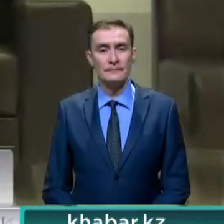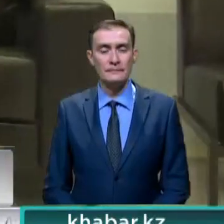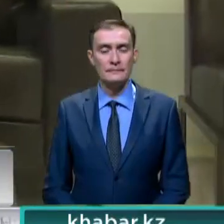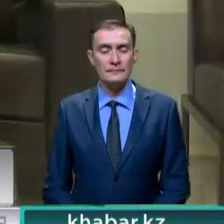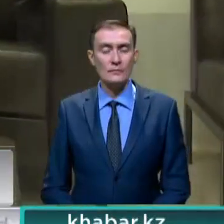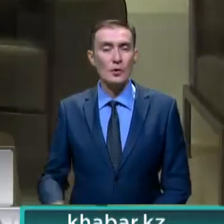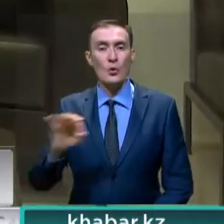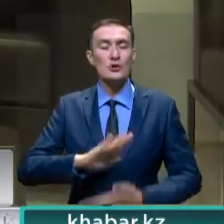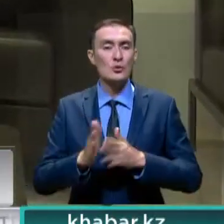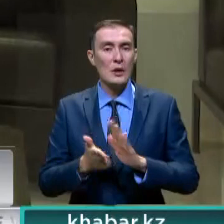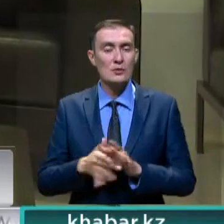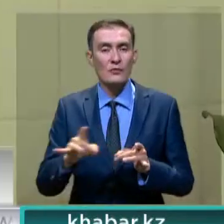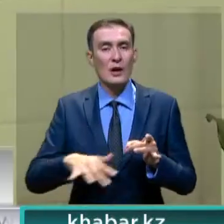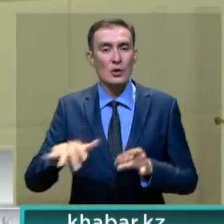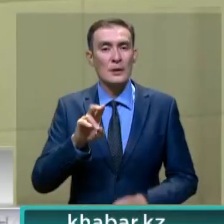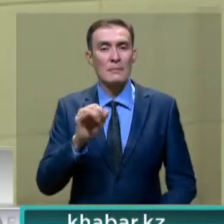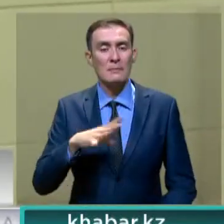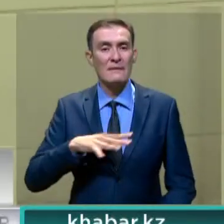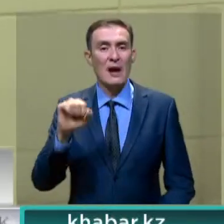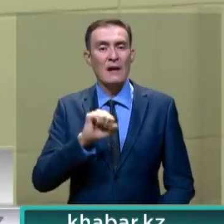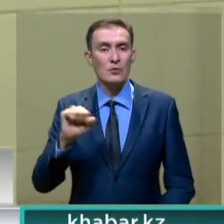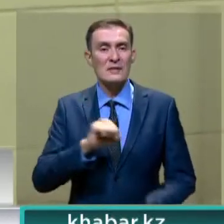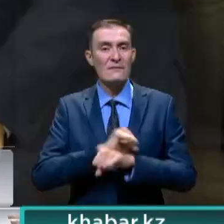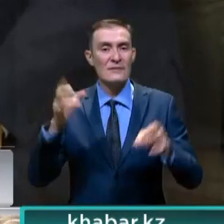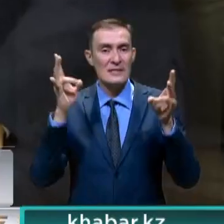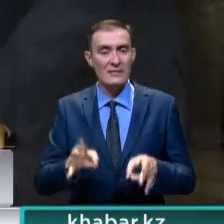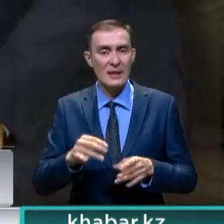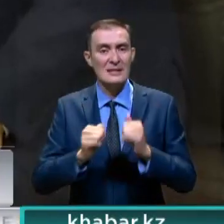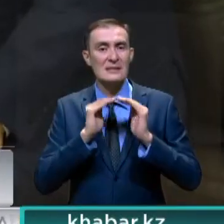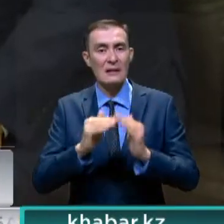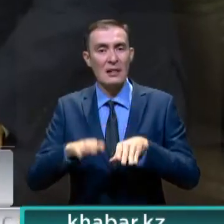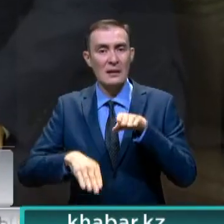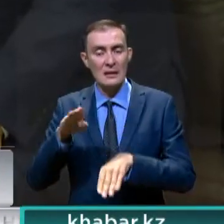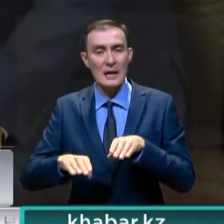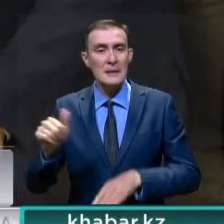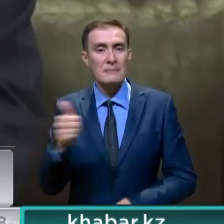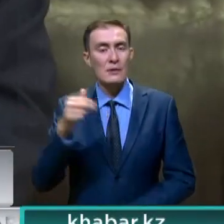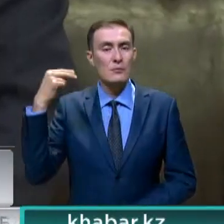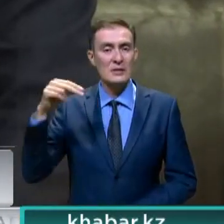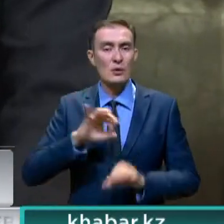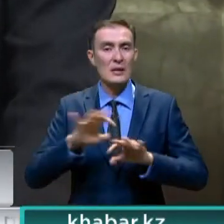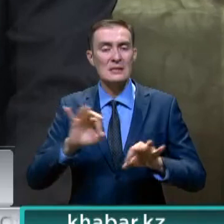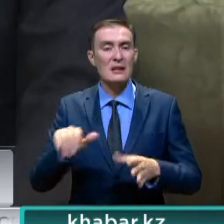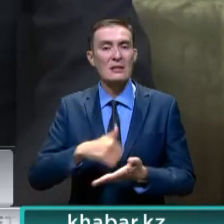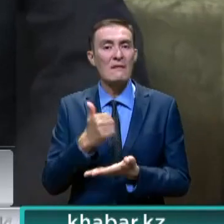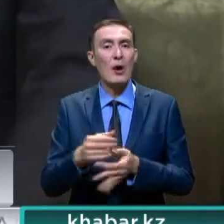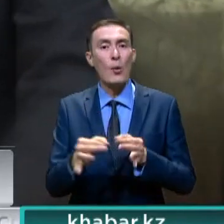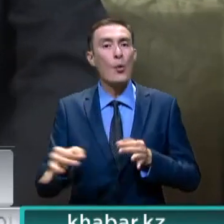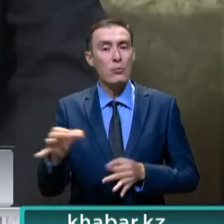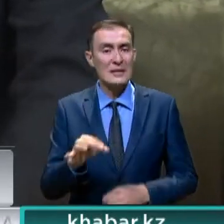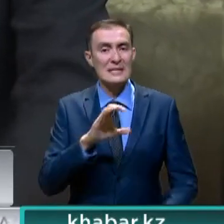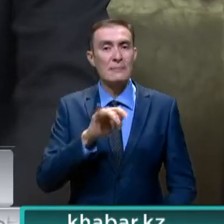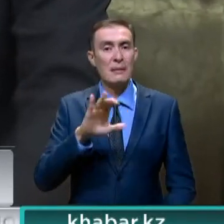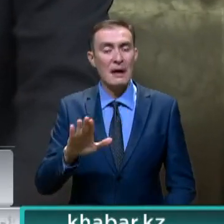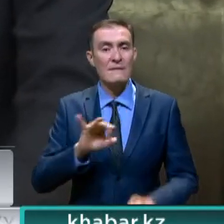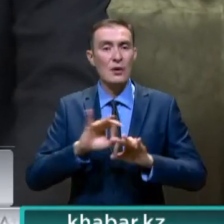О ситуации в Байзакском районе, где в августе прогремели взрывы на складах с боеприпасами, первому президенту рассказал глава региона. Бердибек